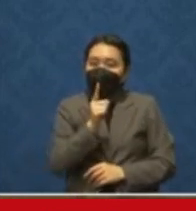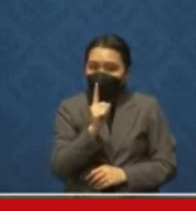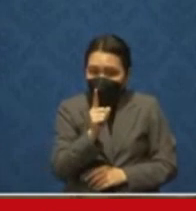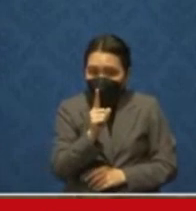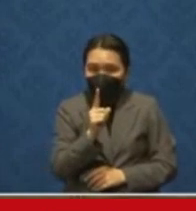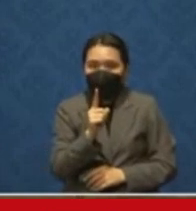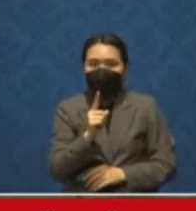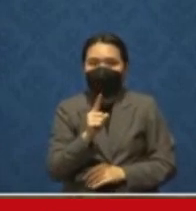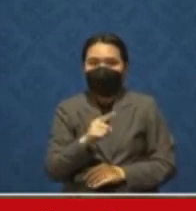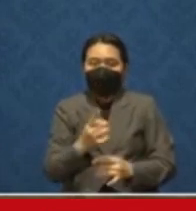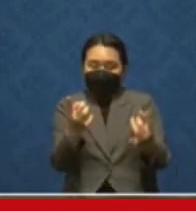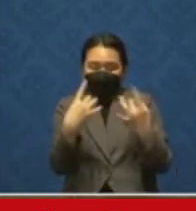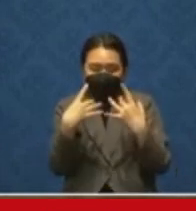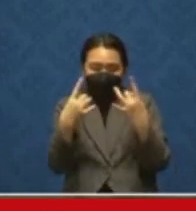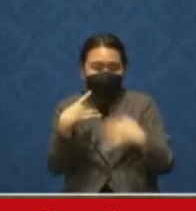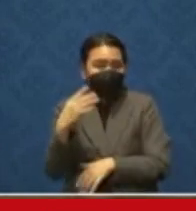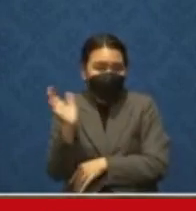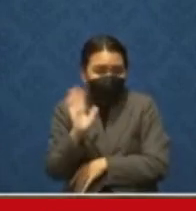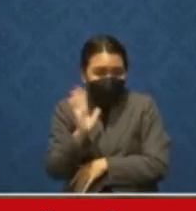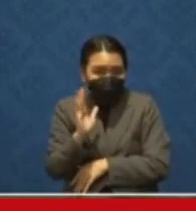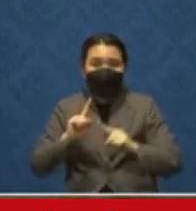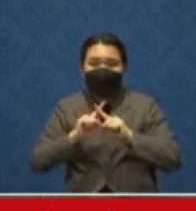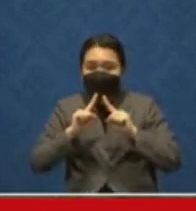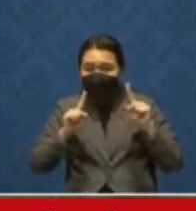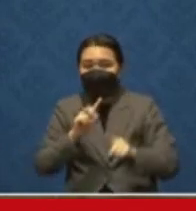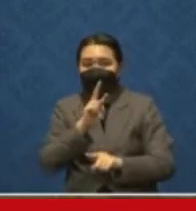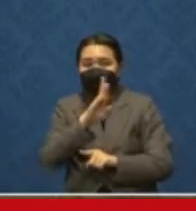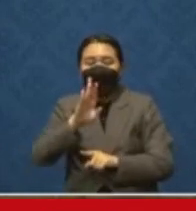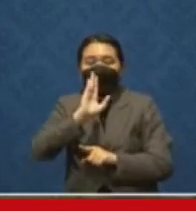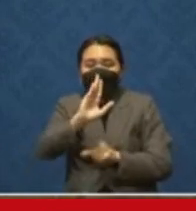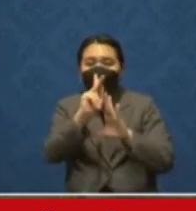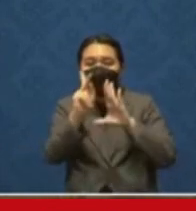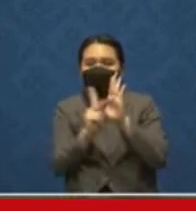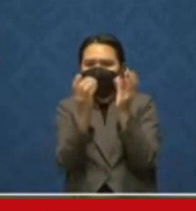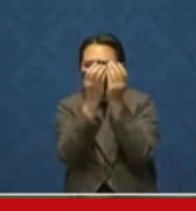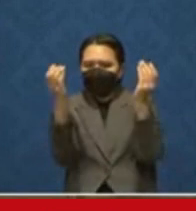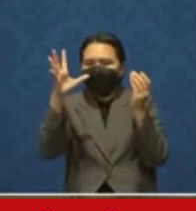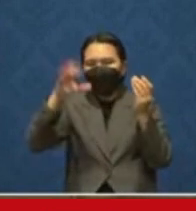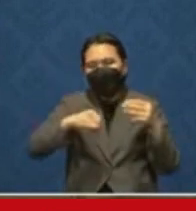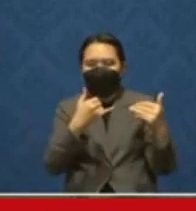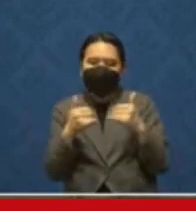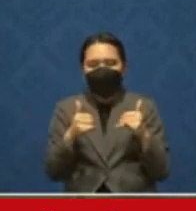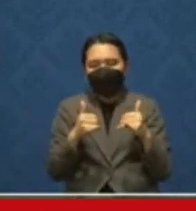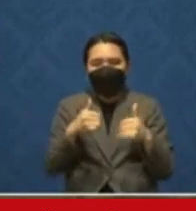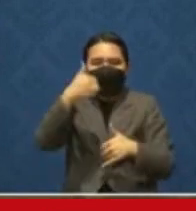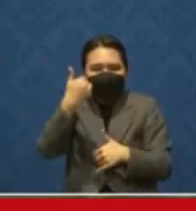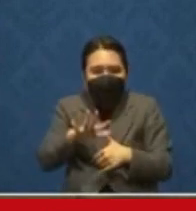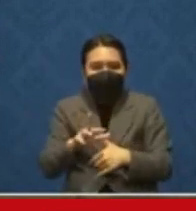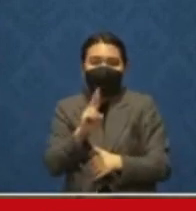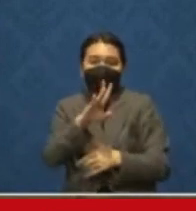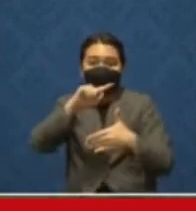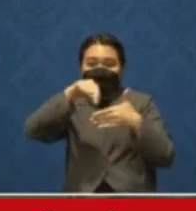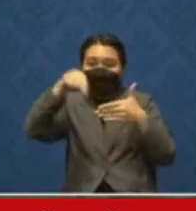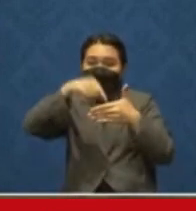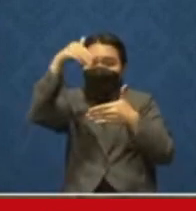มาดีๆก็จะเป็น 500ดีๆอย่างนี้คืออะไรครับถ้าเราไม่ได้ตำหนิว่าท่านจะมาแกล้งเรา